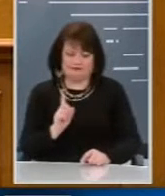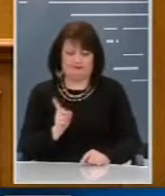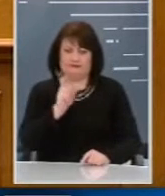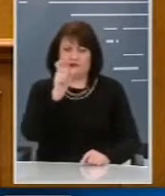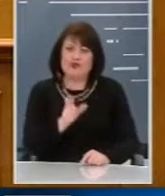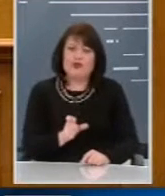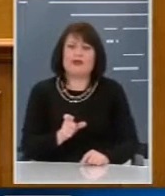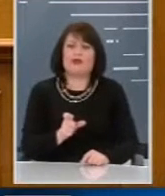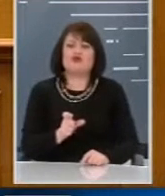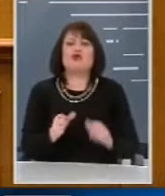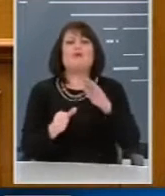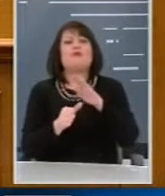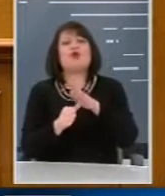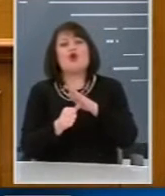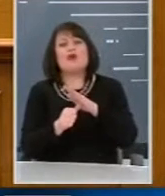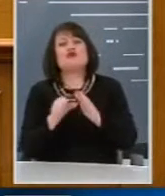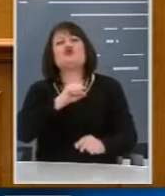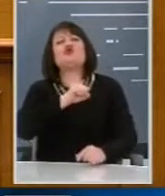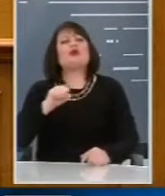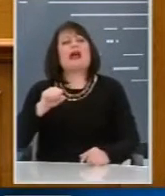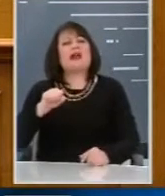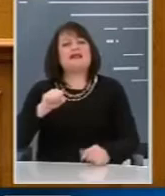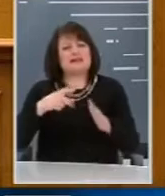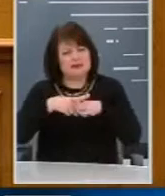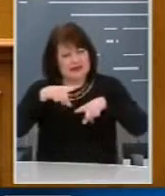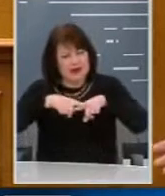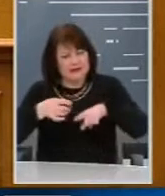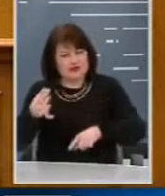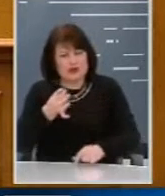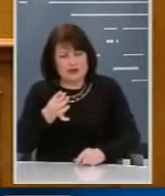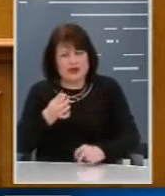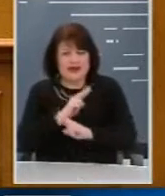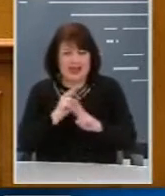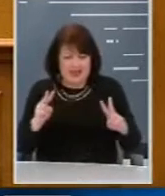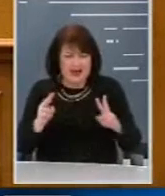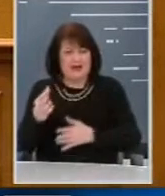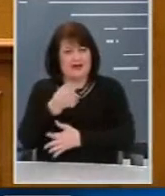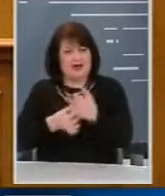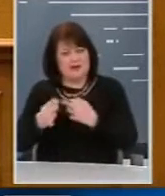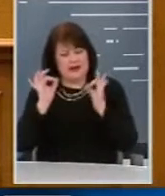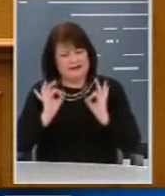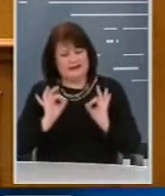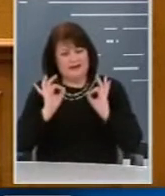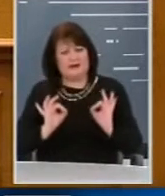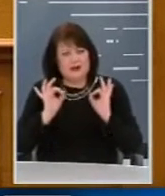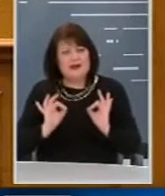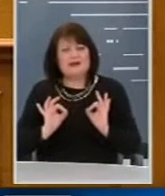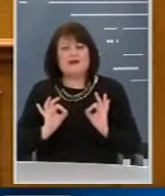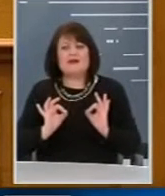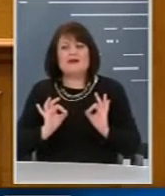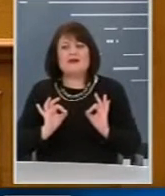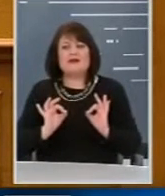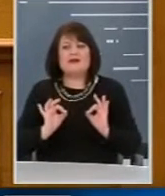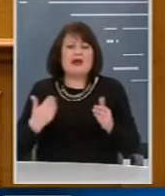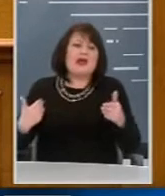ο σημερινός πρόεδρος, ο κύριος Στουρνάρας, όταν είπε πολύ ευκρινώς και πολύ συγκεκριμένα ότι αυτά